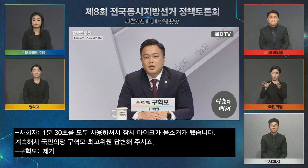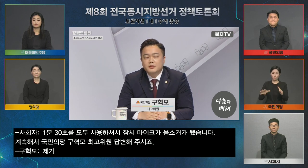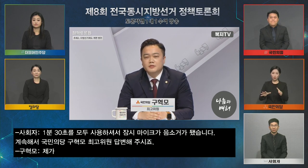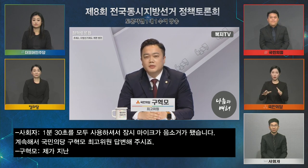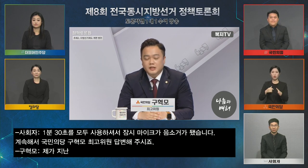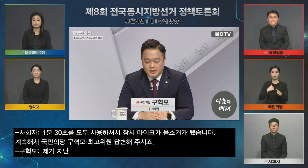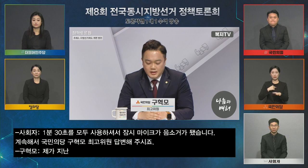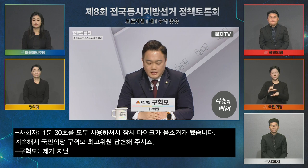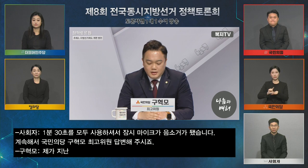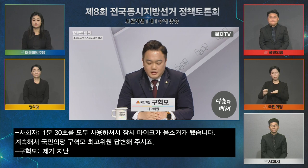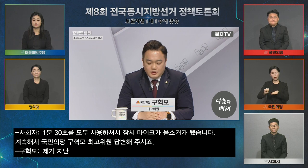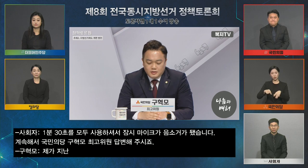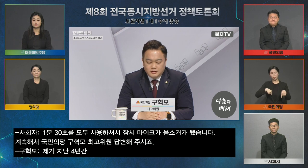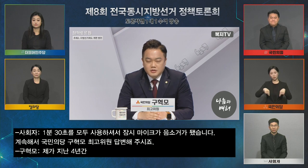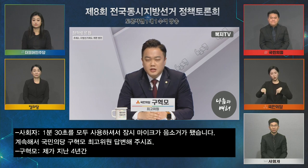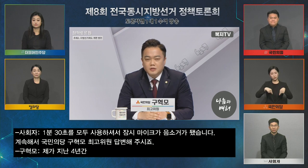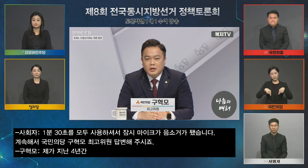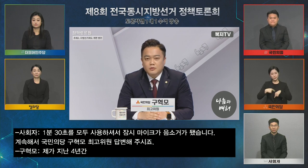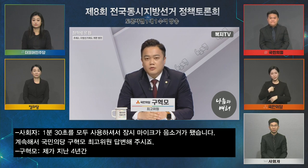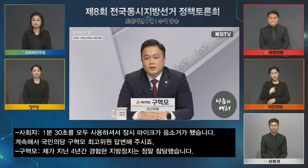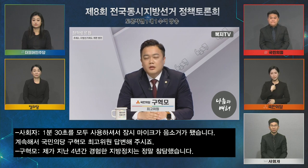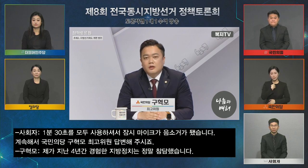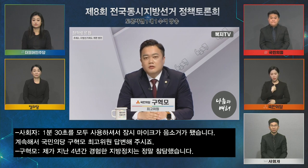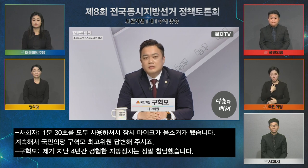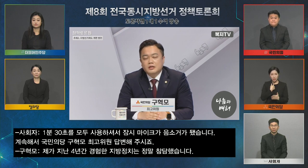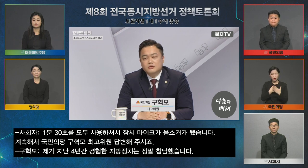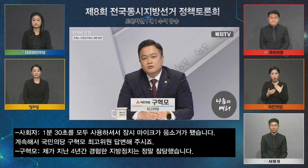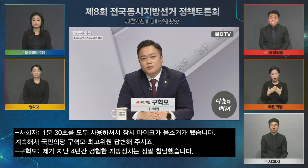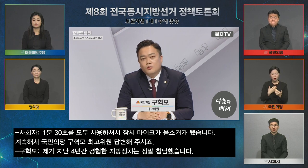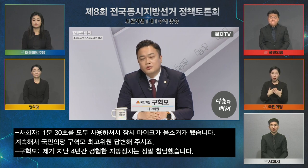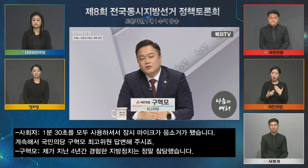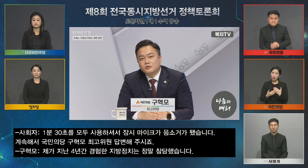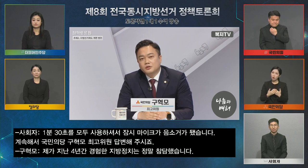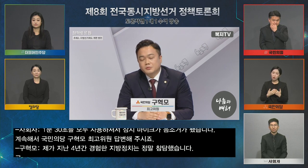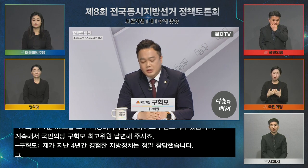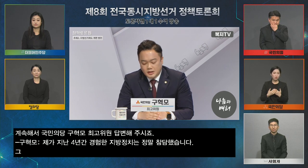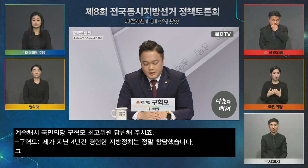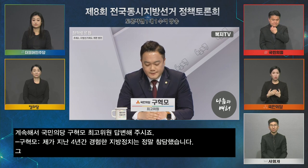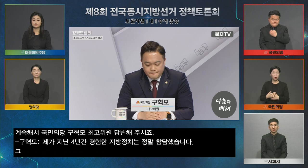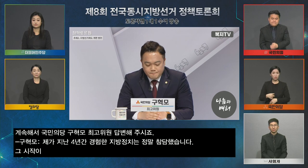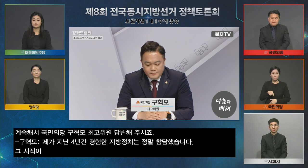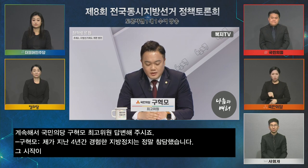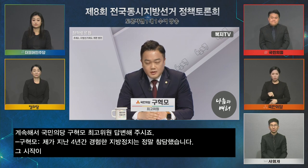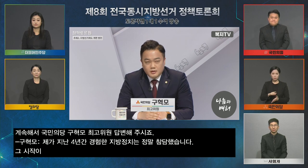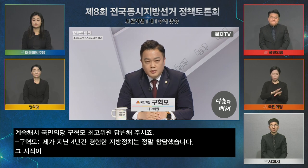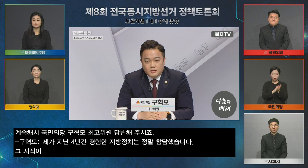정말 참담했습니다. 그 시작이 바로 지방선거 공천권입니다.